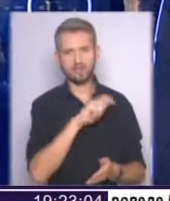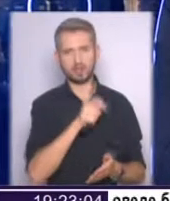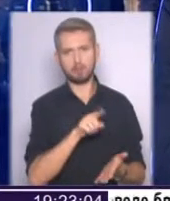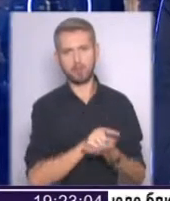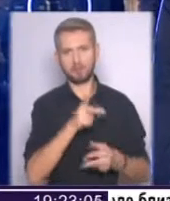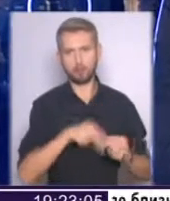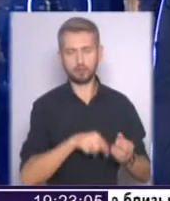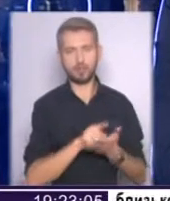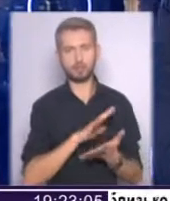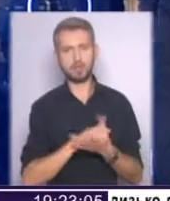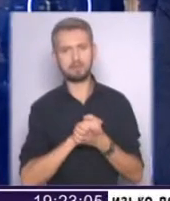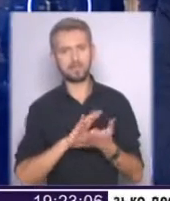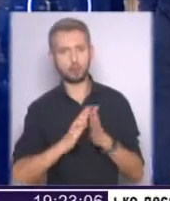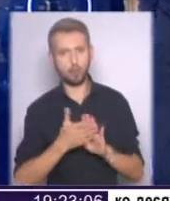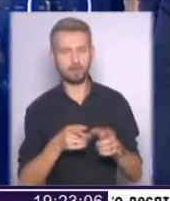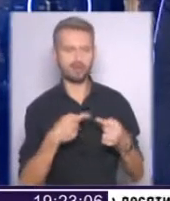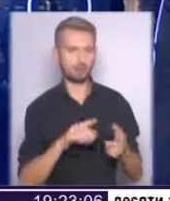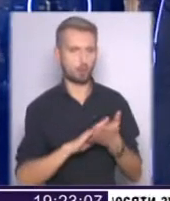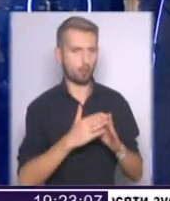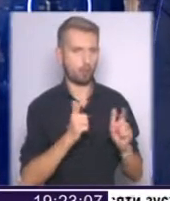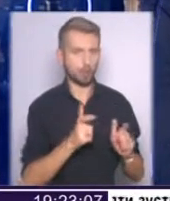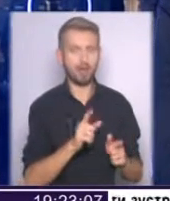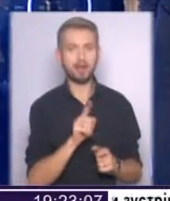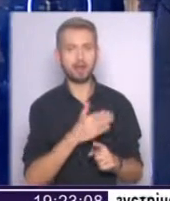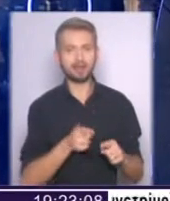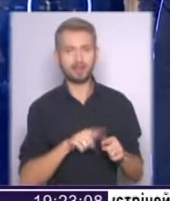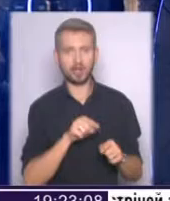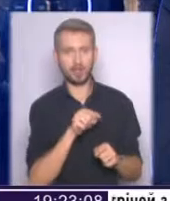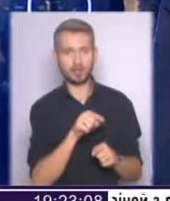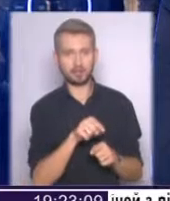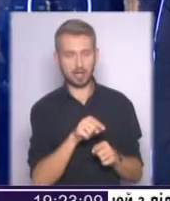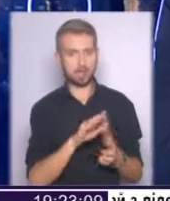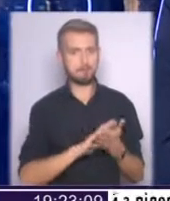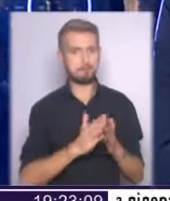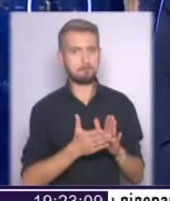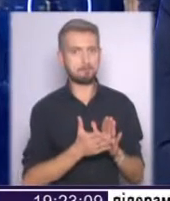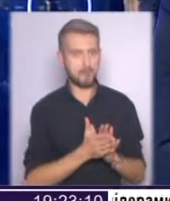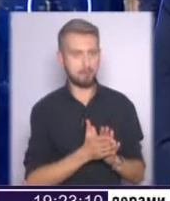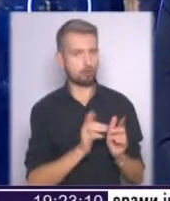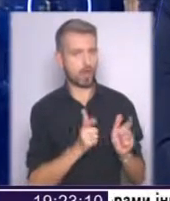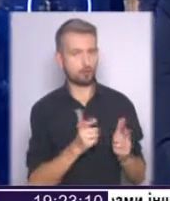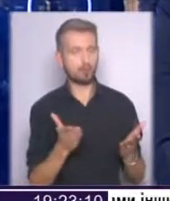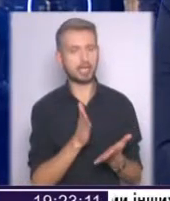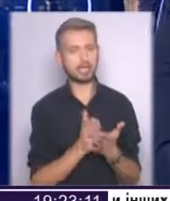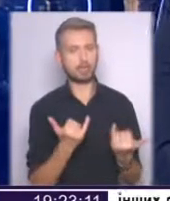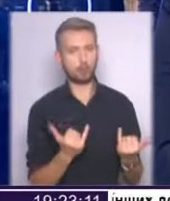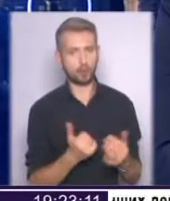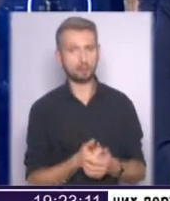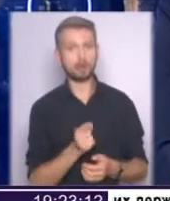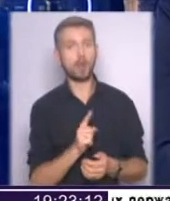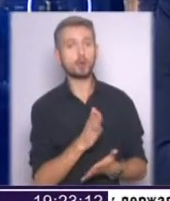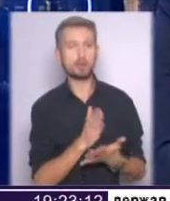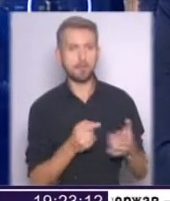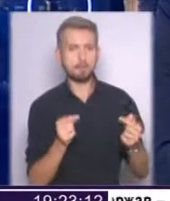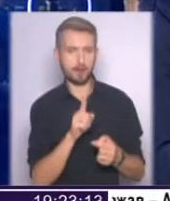або якась інша угода. Але не оцей Мінський меморандум, який є на сьогодні. Те, що є певне затишчя,